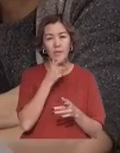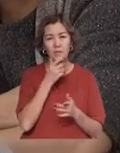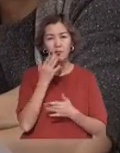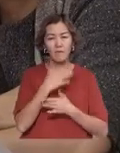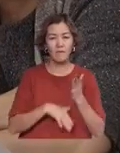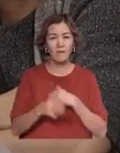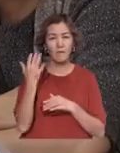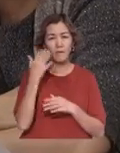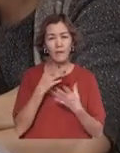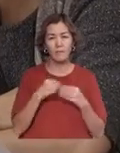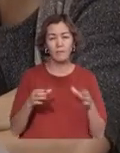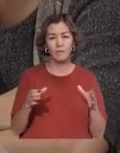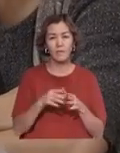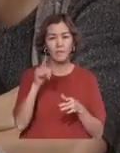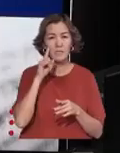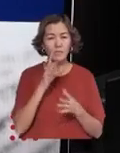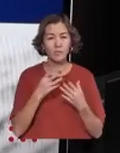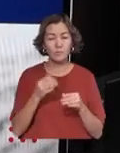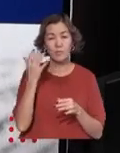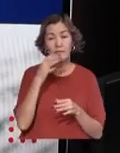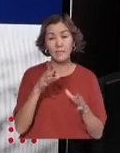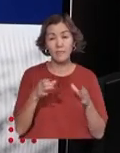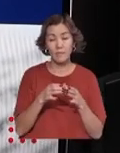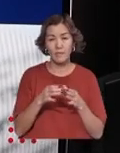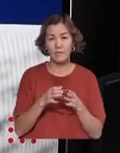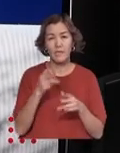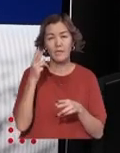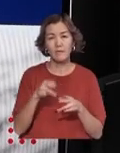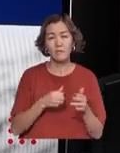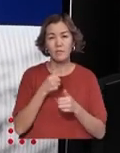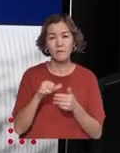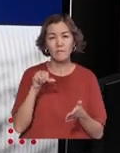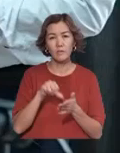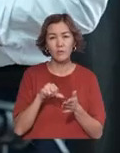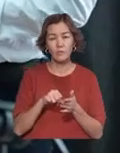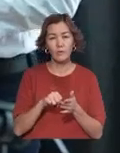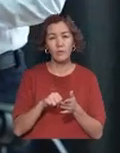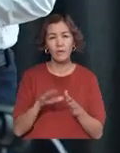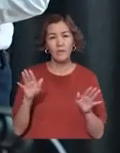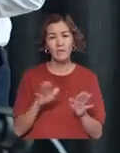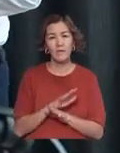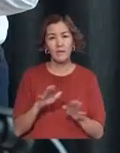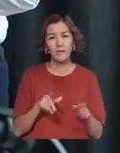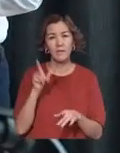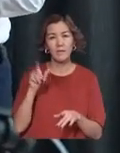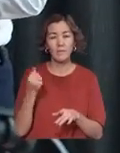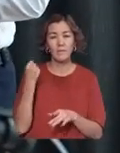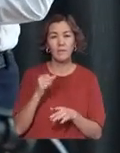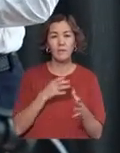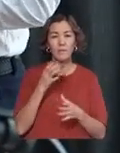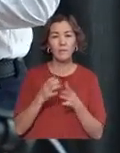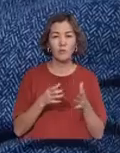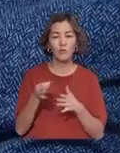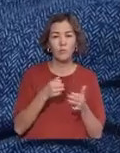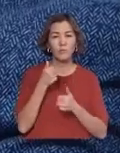инвалиды по зрению общественного объединения «Казахское общество слепых». В завершении конкурса выступил талантливый вокалист,